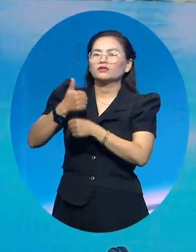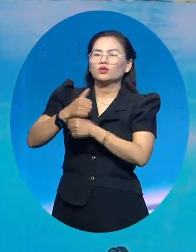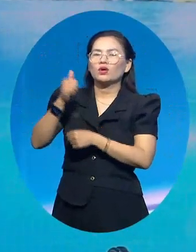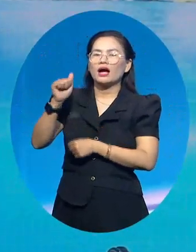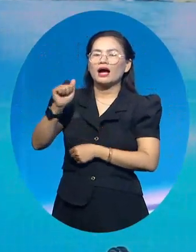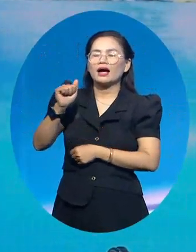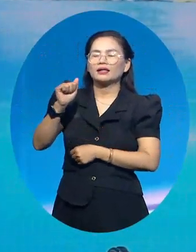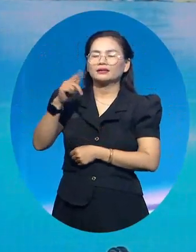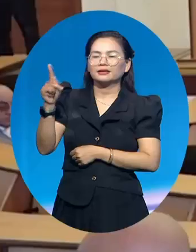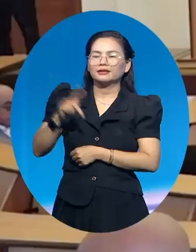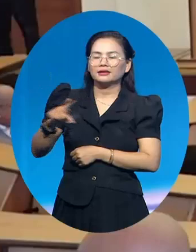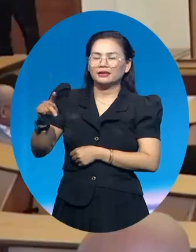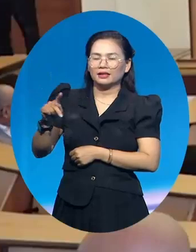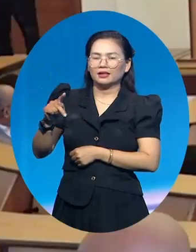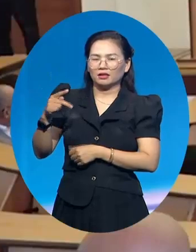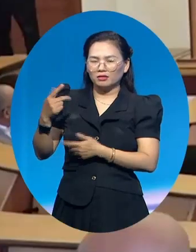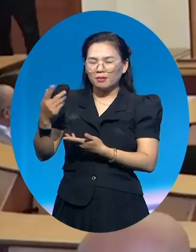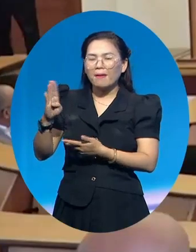trước.